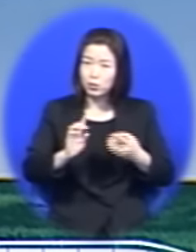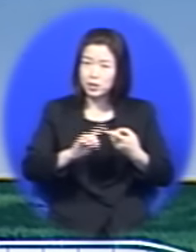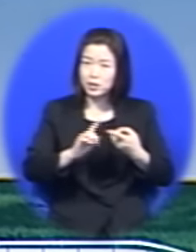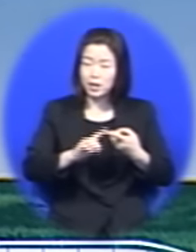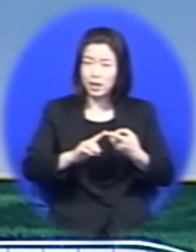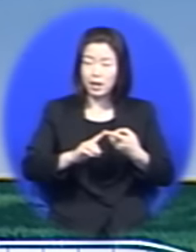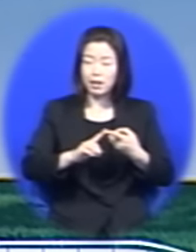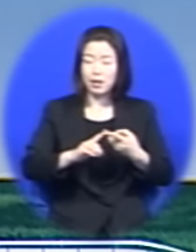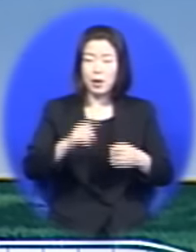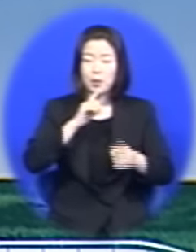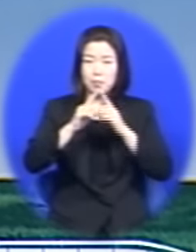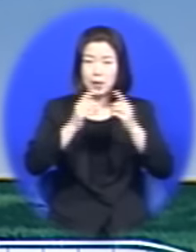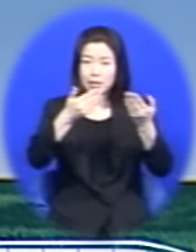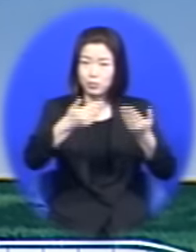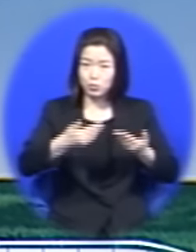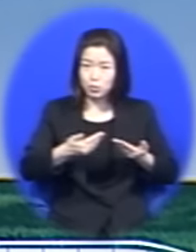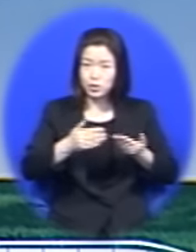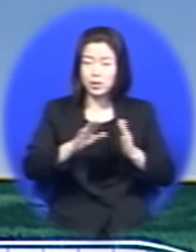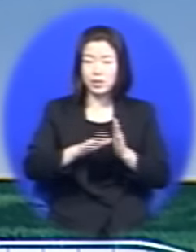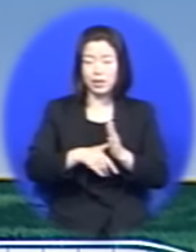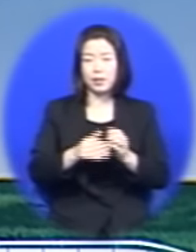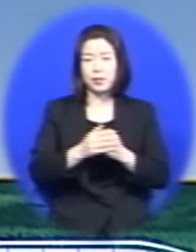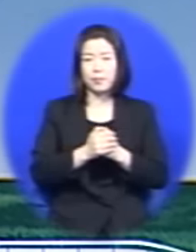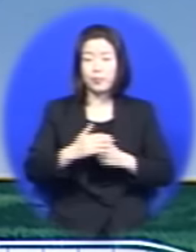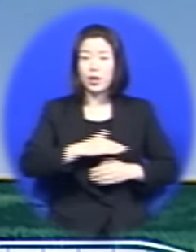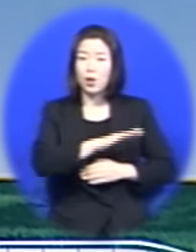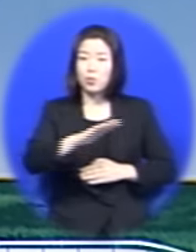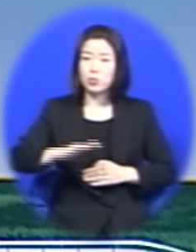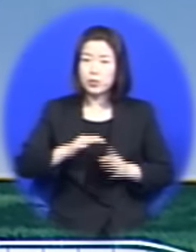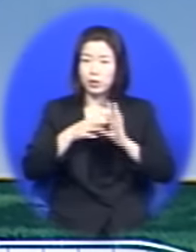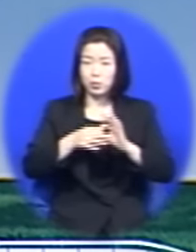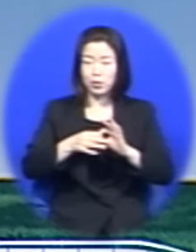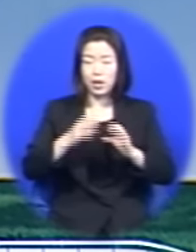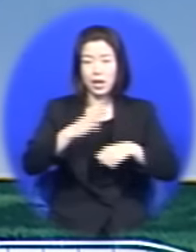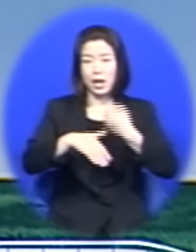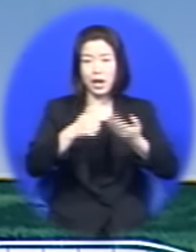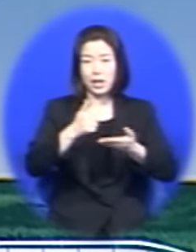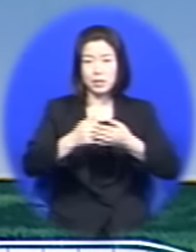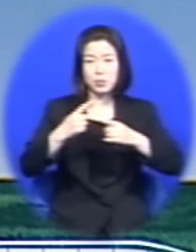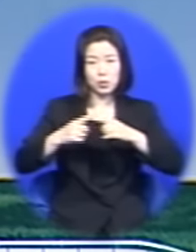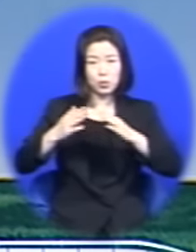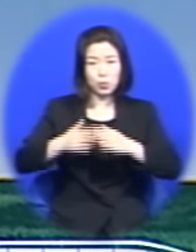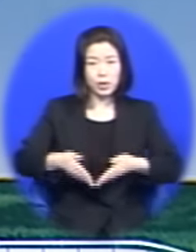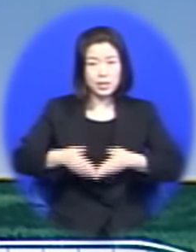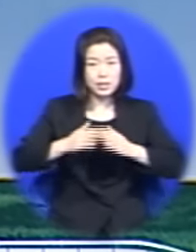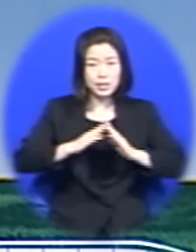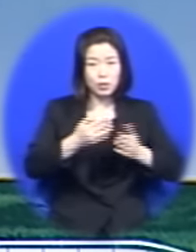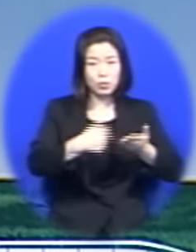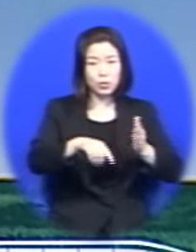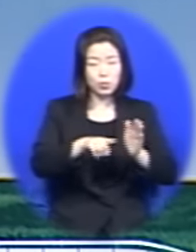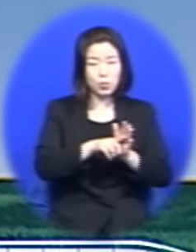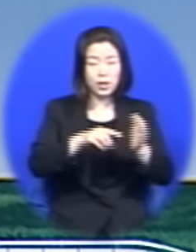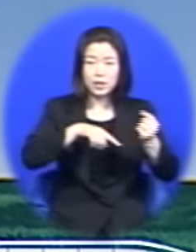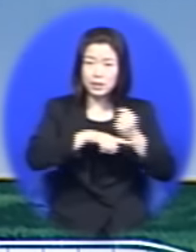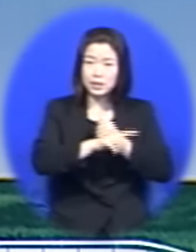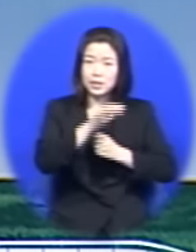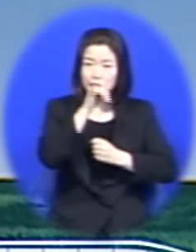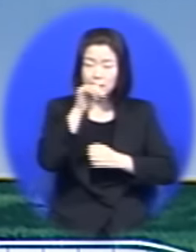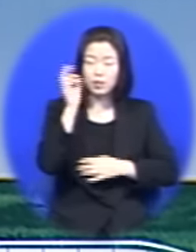대한 말씀을 하시면서 우리를 통하여 하나님의 교회를 세우시려고 뜻하시는 것